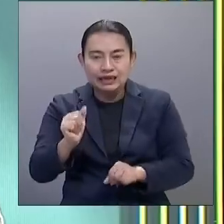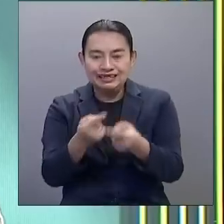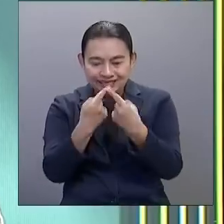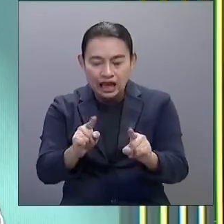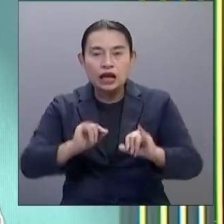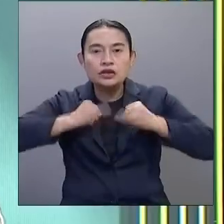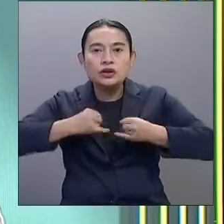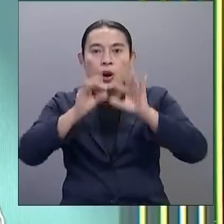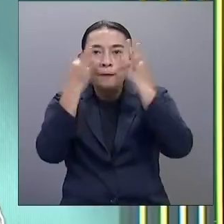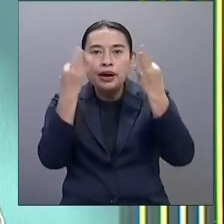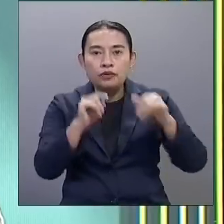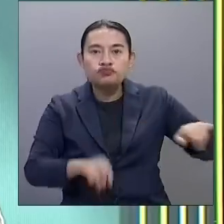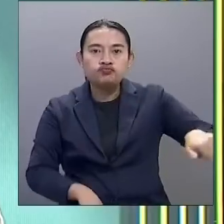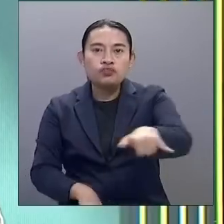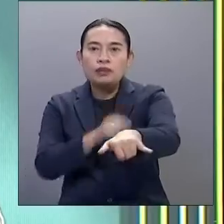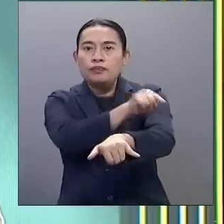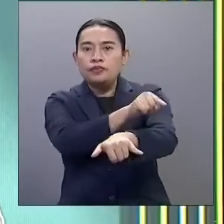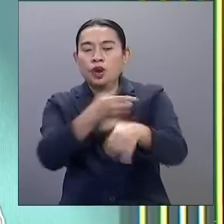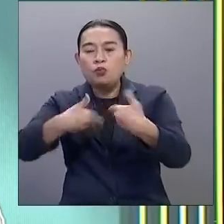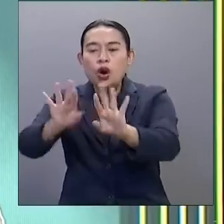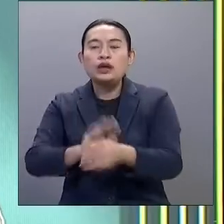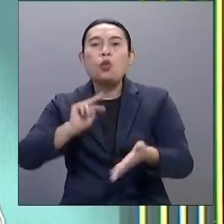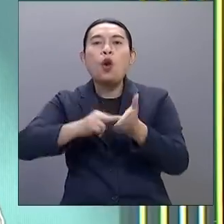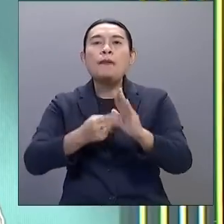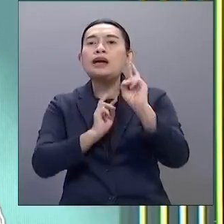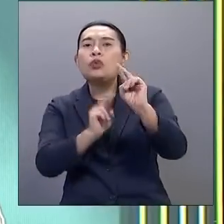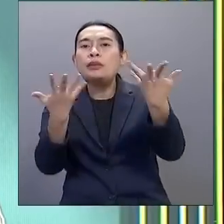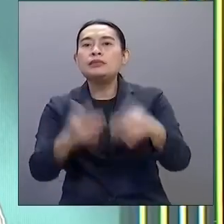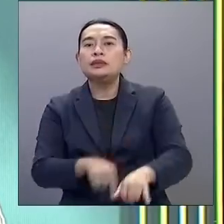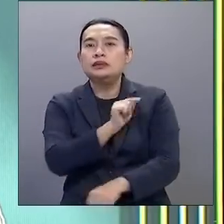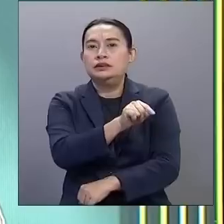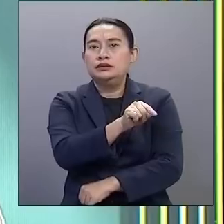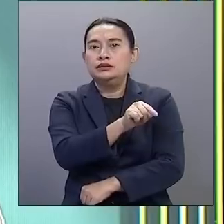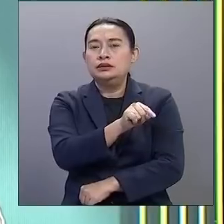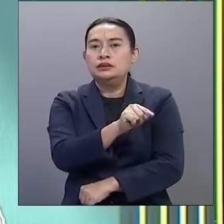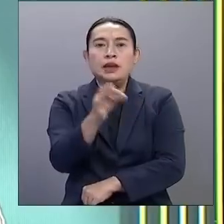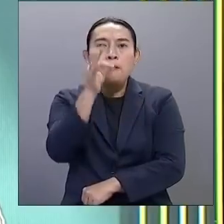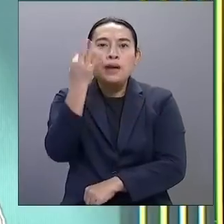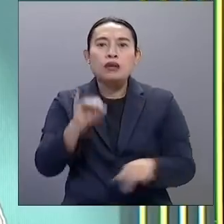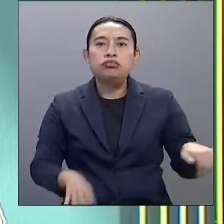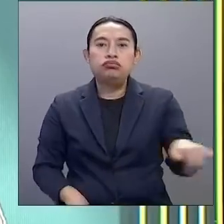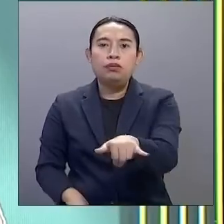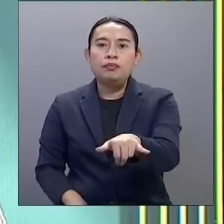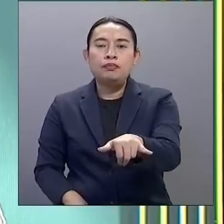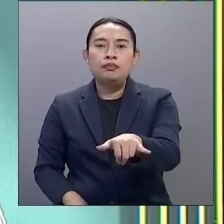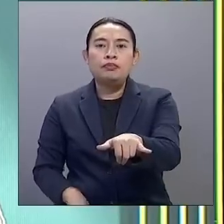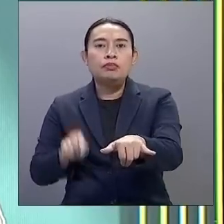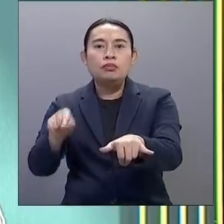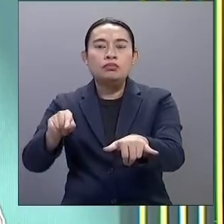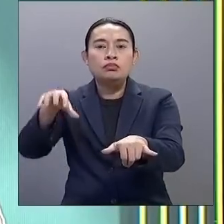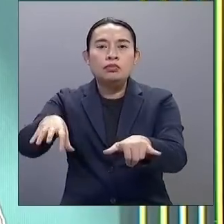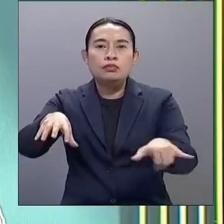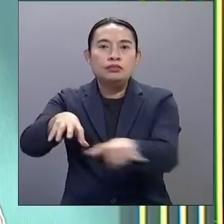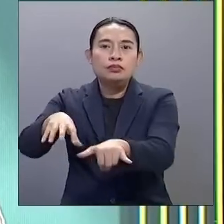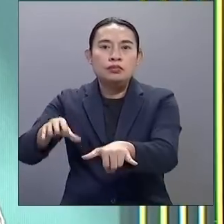แมวปล่อยปะละเลย มันคือความประมาทเลินเล่อของเจ้าของเองนะครับที่ปล่อยให้สุนัขหรือแมวเนี่ยเข้ามาในบ้านเราแล้วสุนั